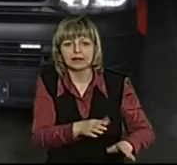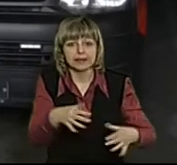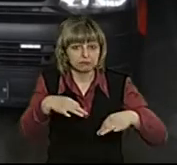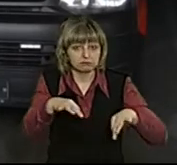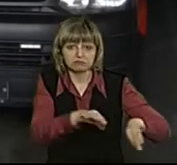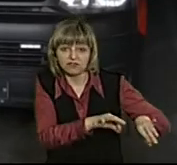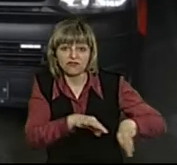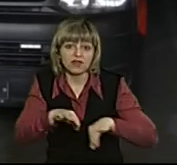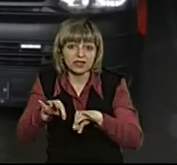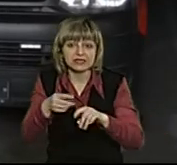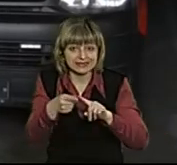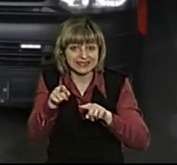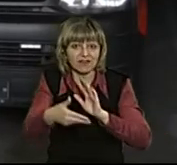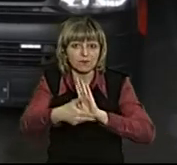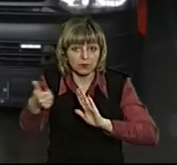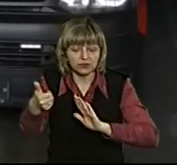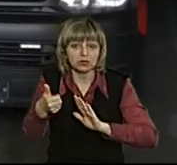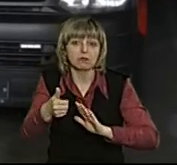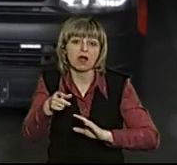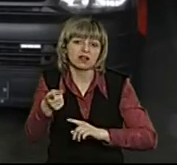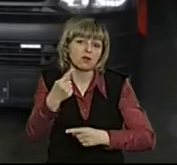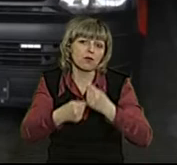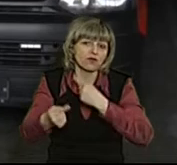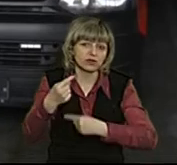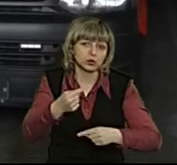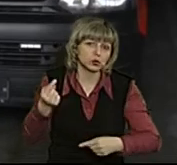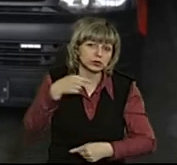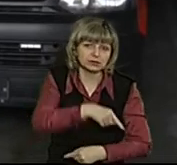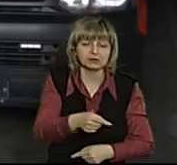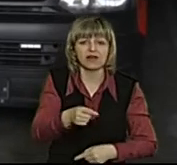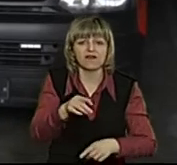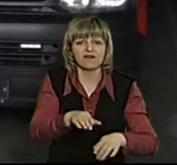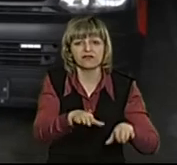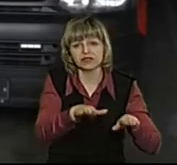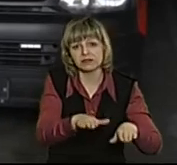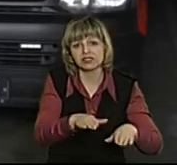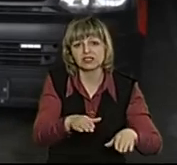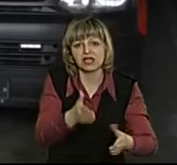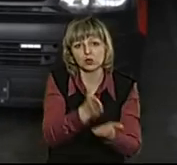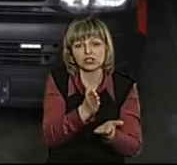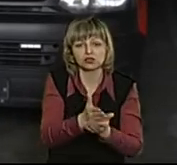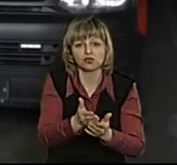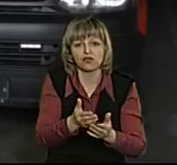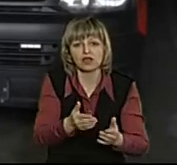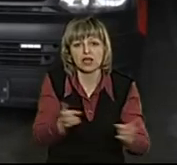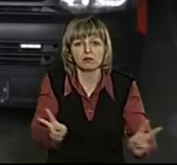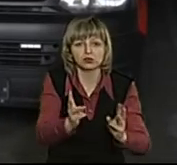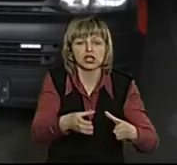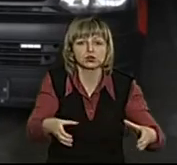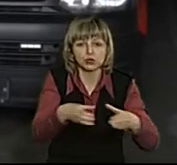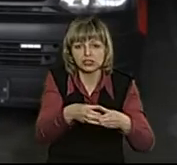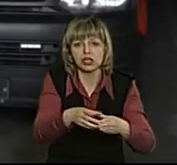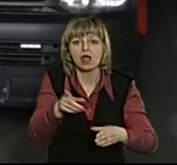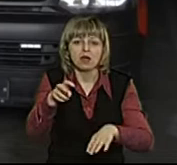котрі виїхали за цим повідомленням, але були повернуті з маршруту слідування назад в розташування частини, так як знову ж від медиків не